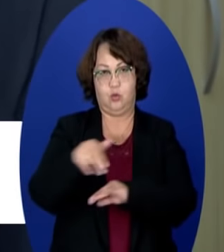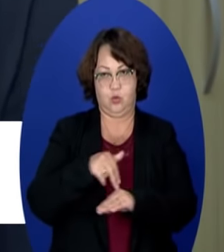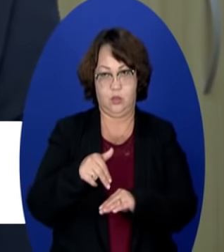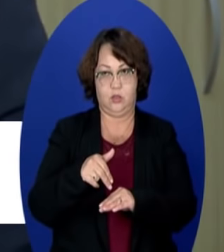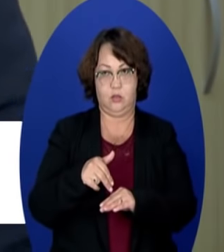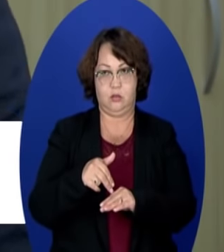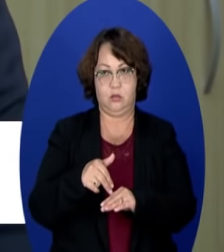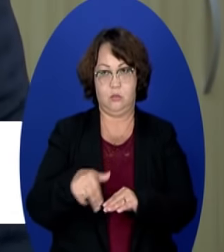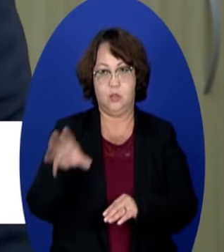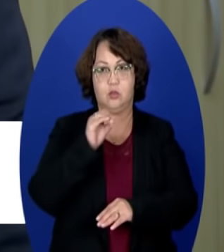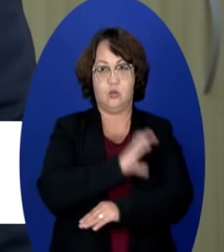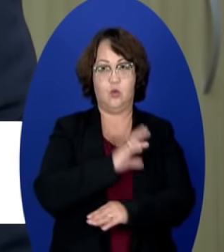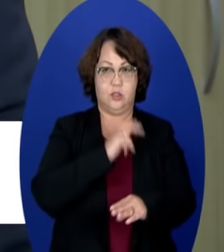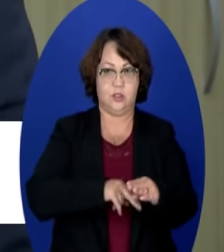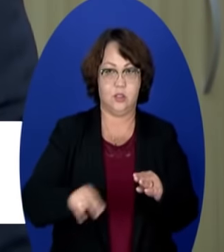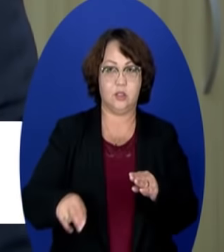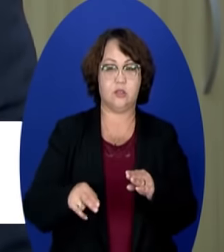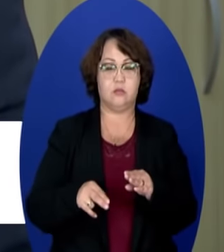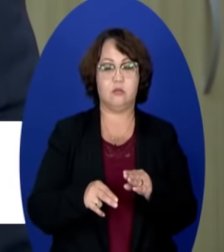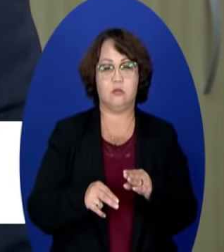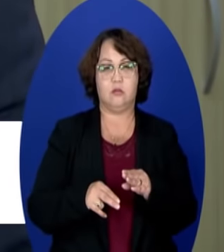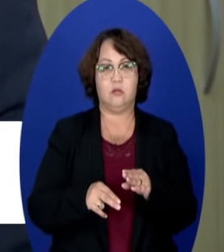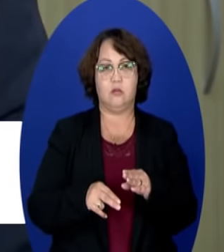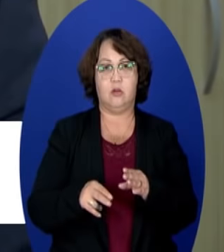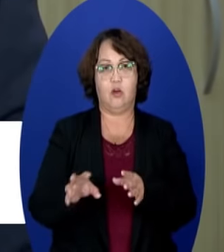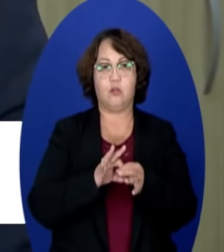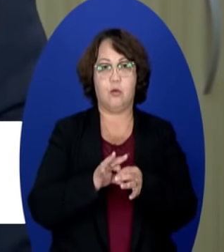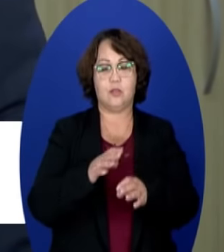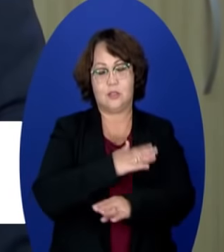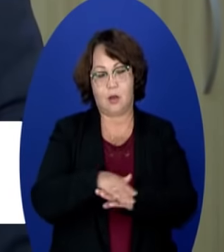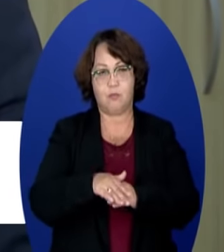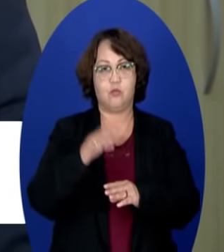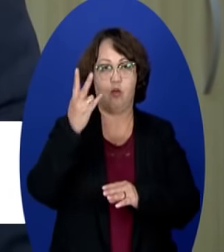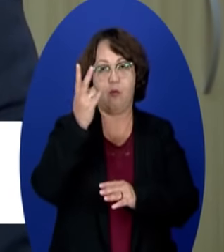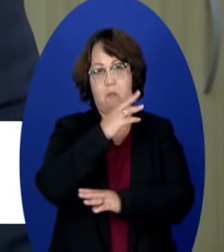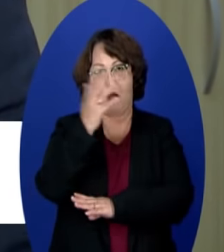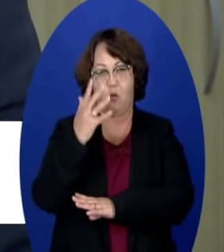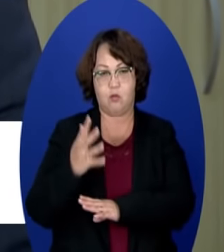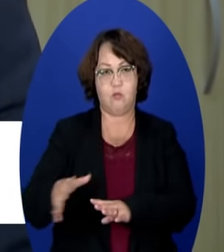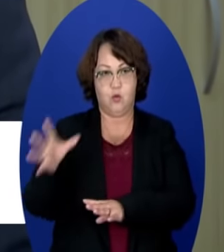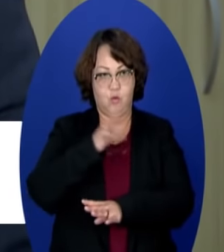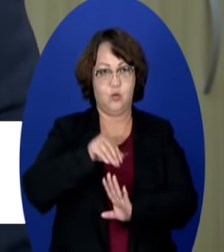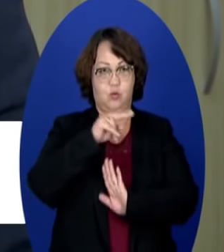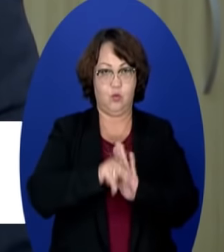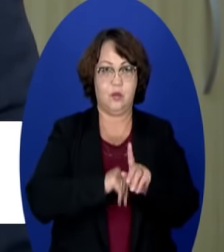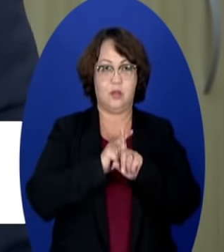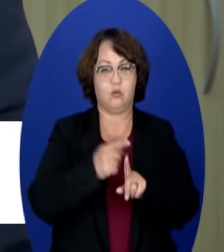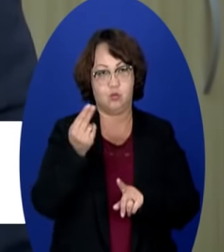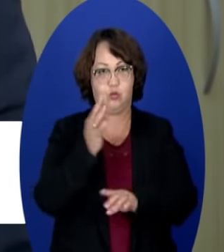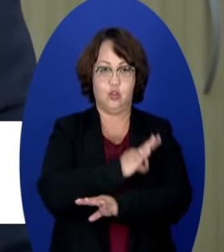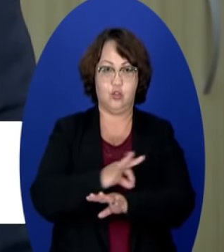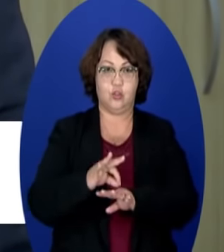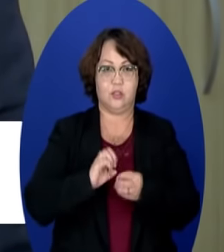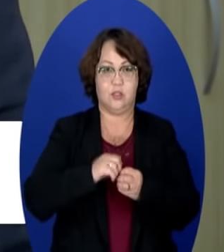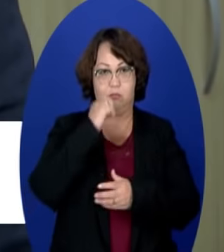тийм учраас бид бол сургууль цэцэрлэгтэй нь уялдуулаад зам талбай ногоон байгуулах хэмжээнд за норм дүрмийг хангуулад за зураг үзэл нь бол